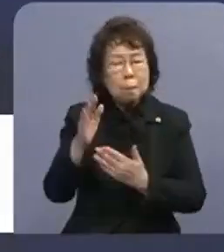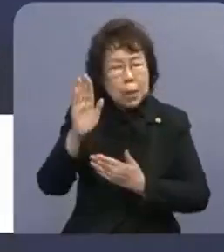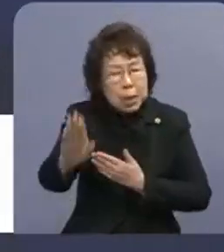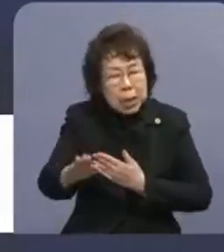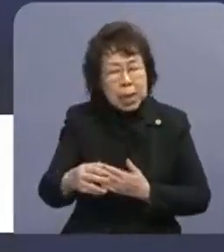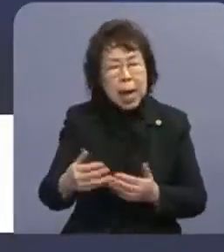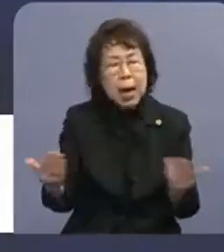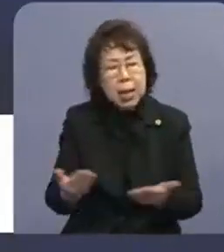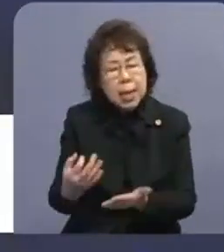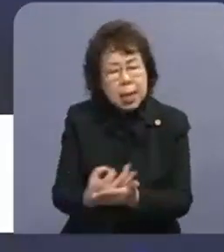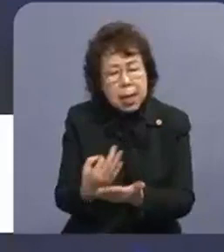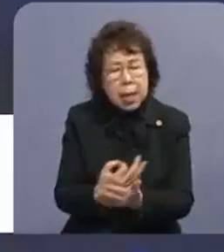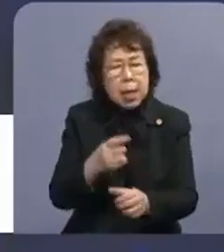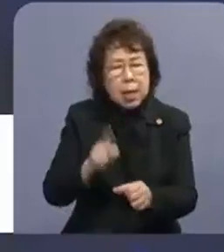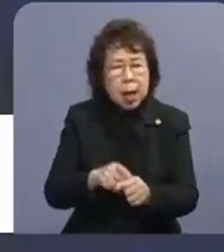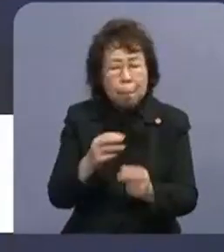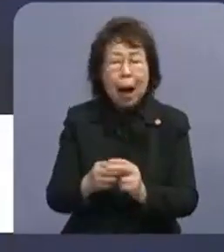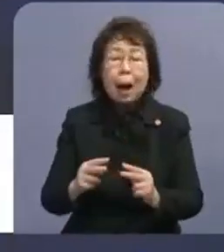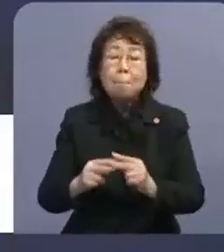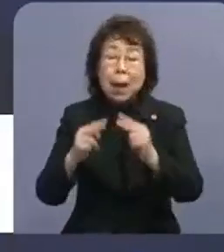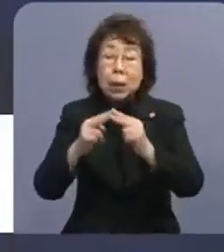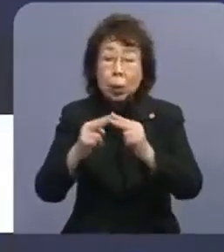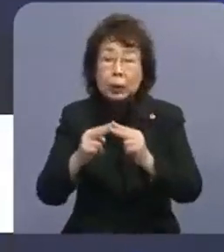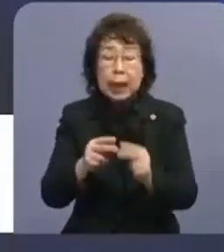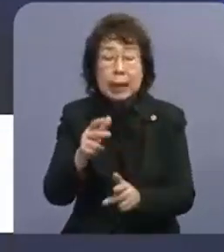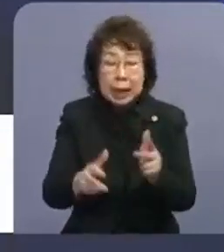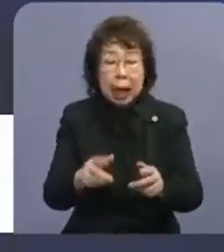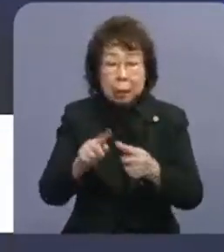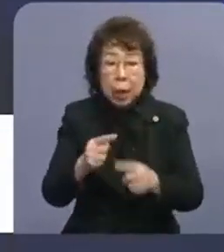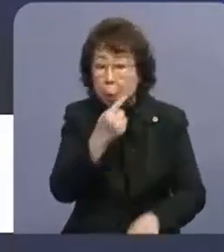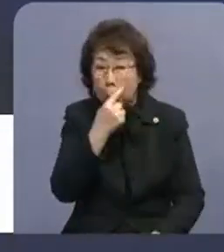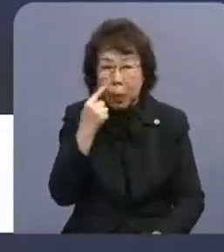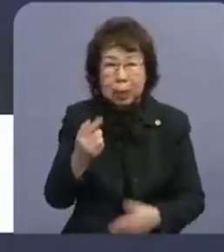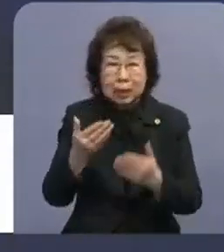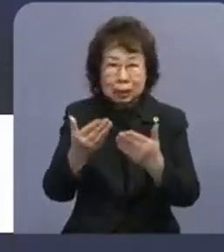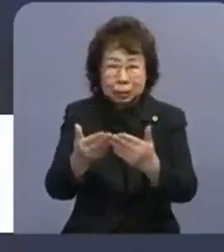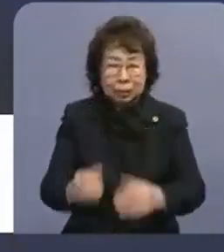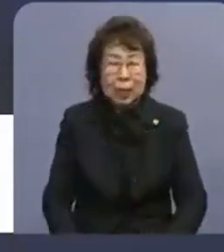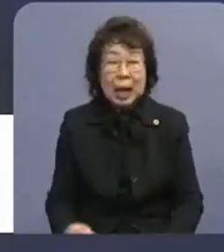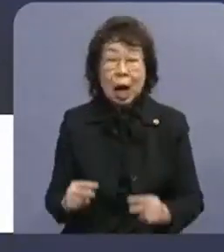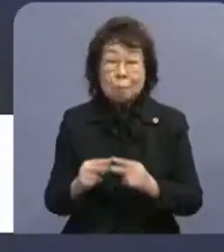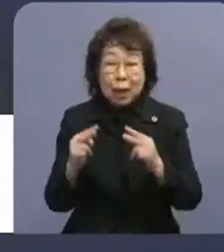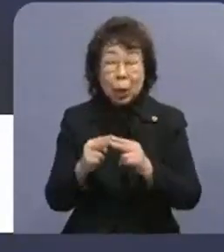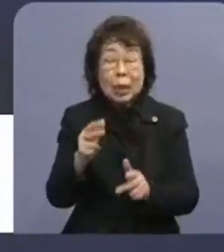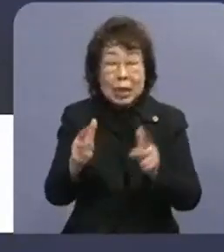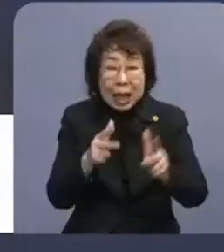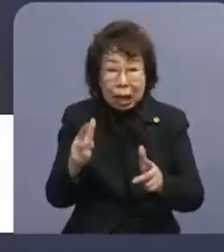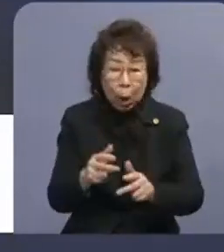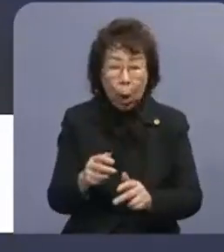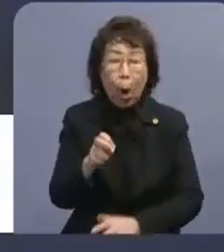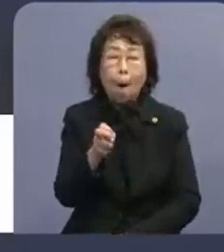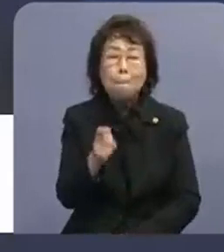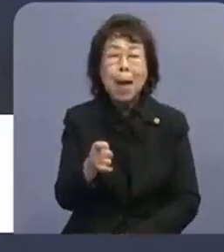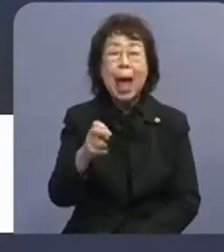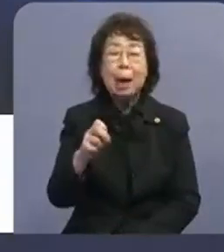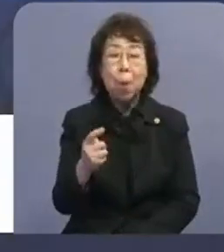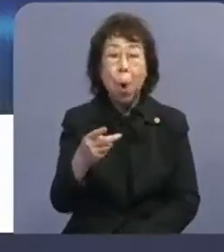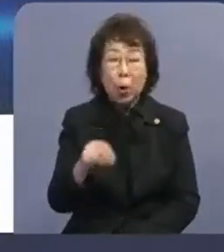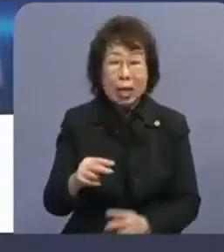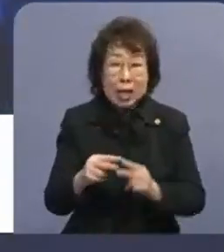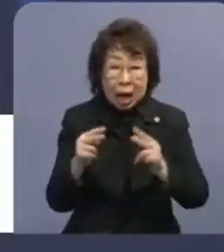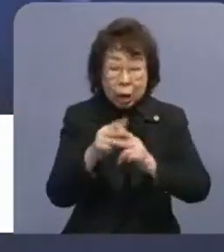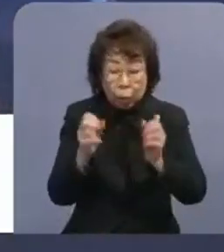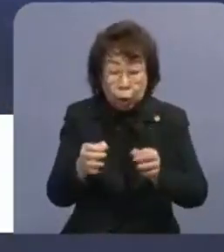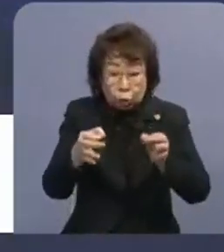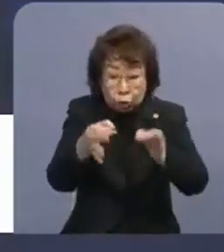먹거리로 준비해온 파워 반도체 산업을 집중 조명합니다. 국내 반도체 산업이 메모리 반도체로 투자와 인력이